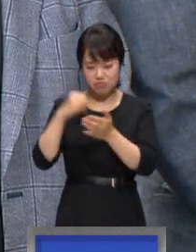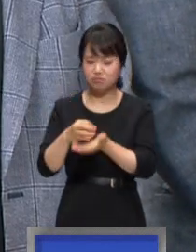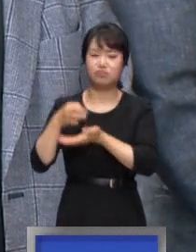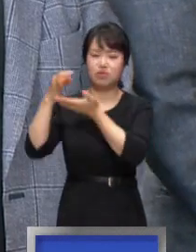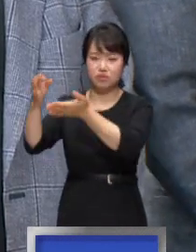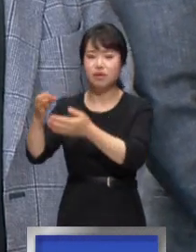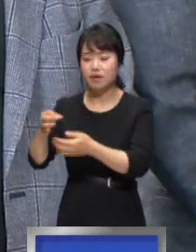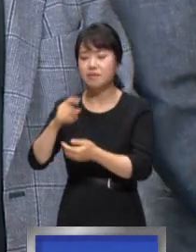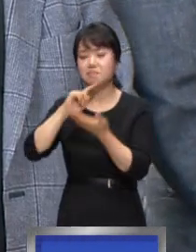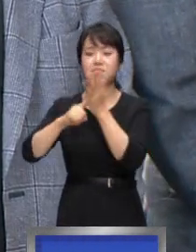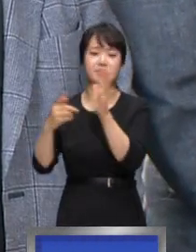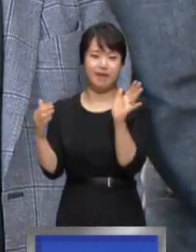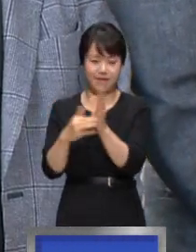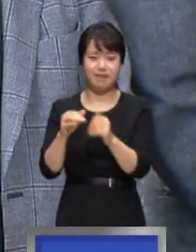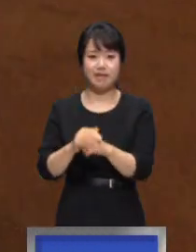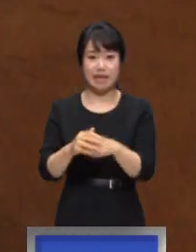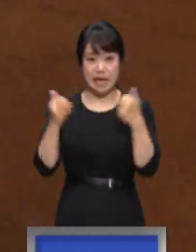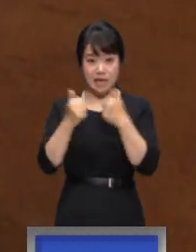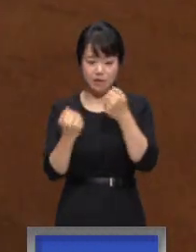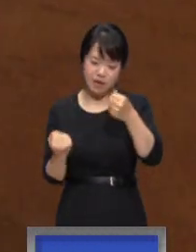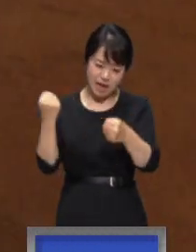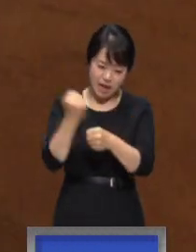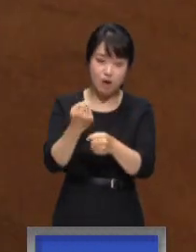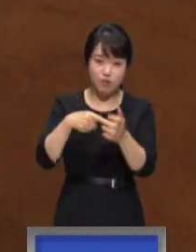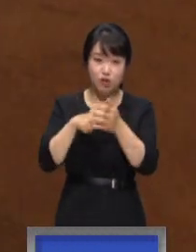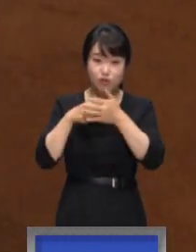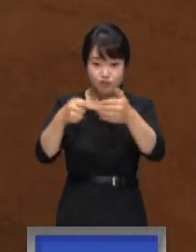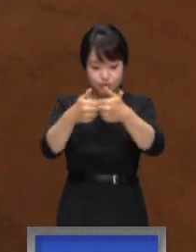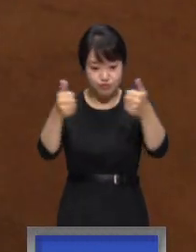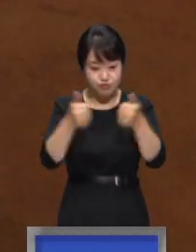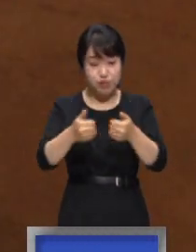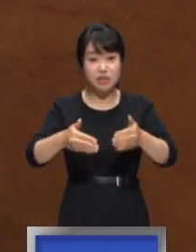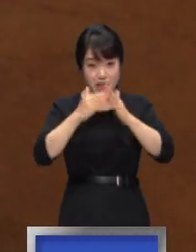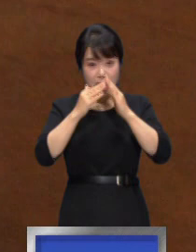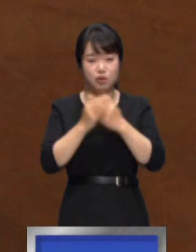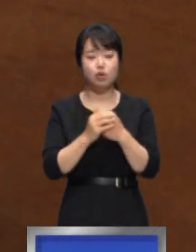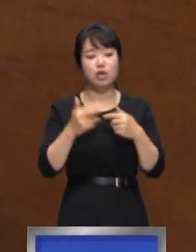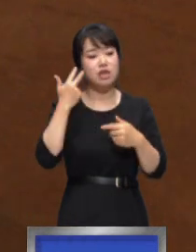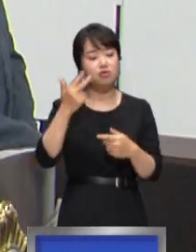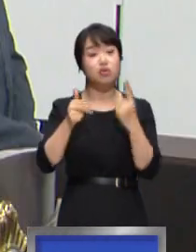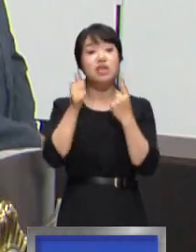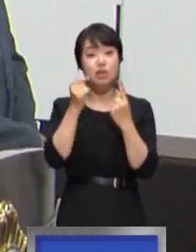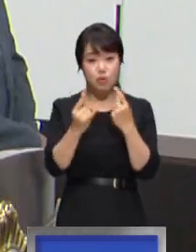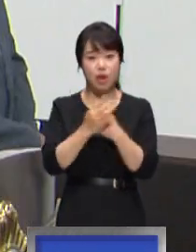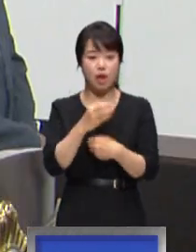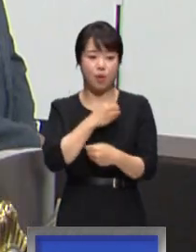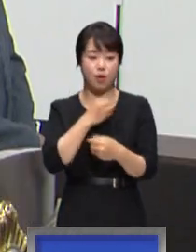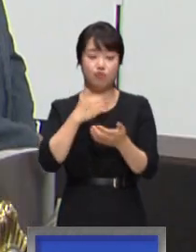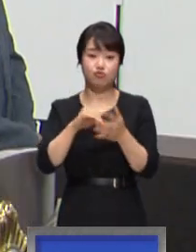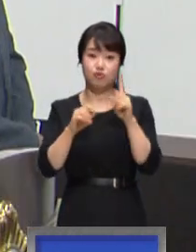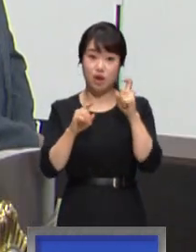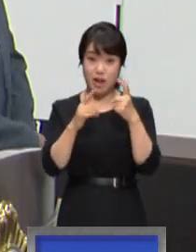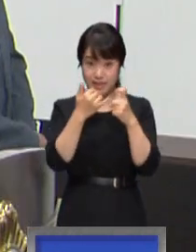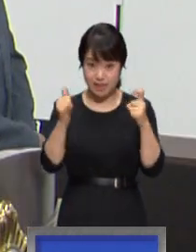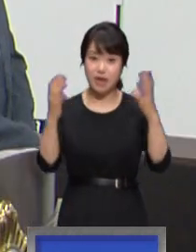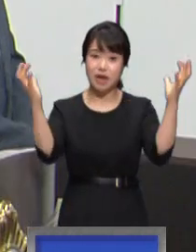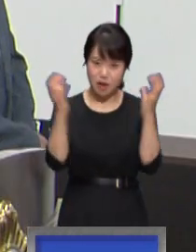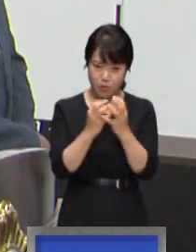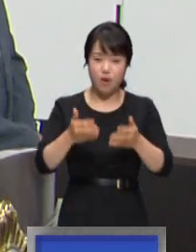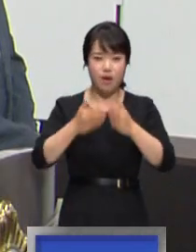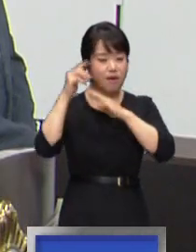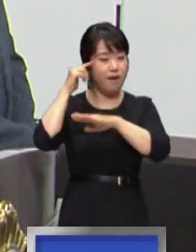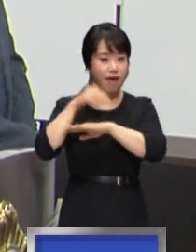밝혔습니다. 그러면서 의회 정상화 추진위원회 구성과 주 1회 11명의 의원이 모이는 의원총회